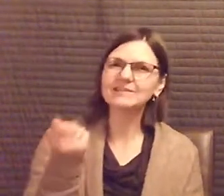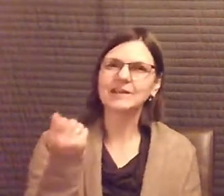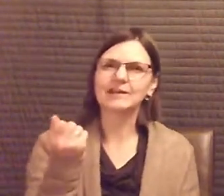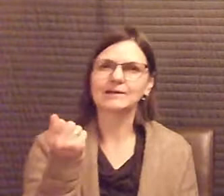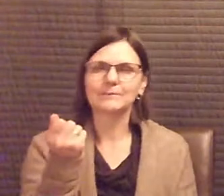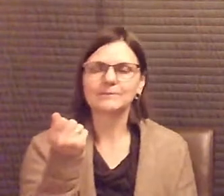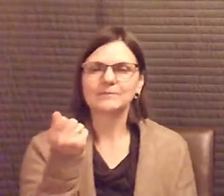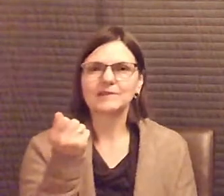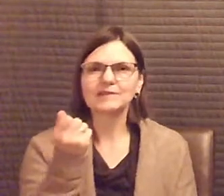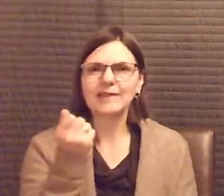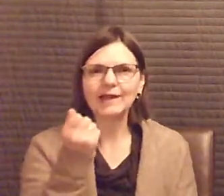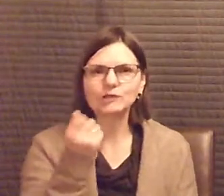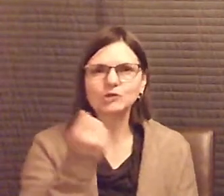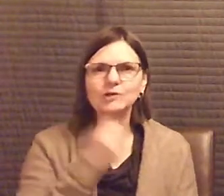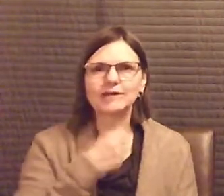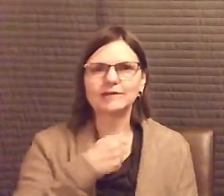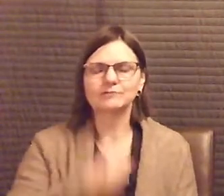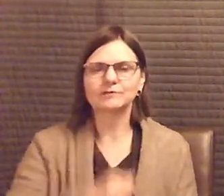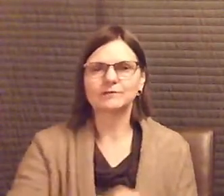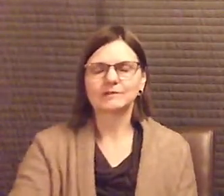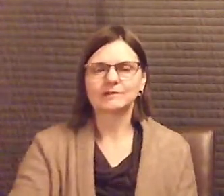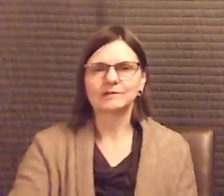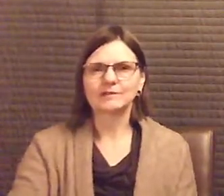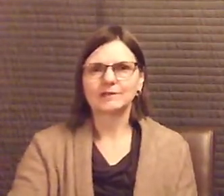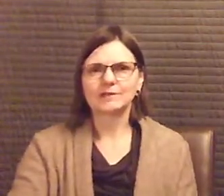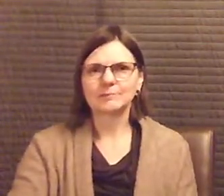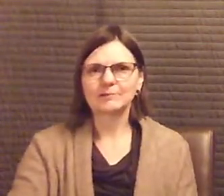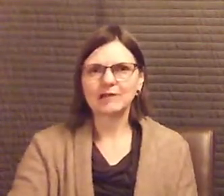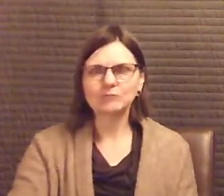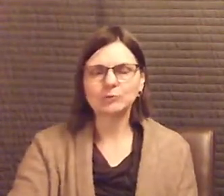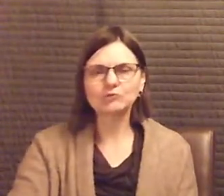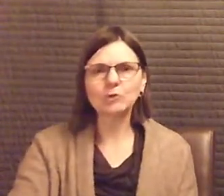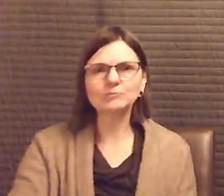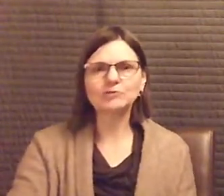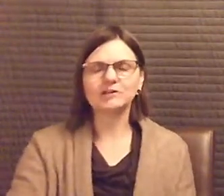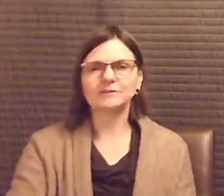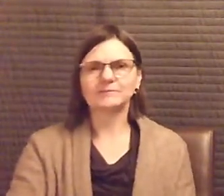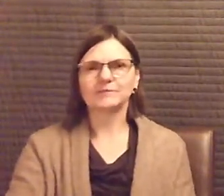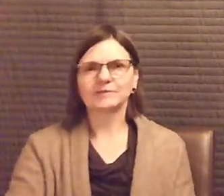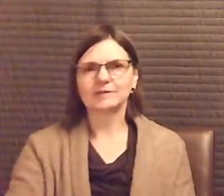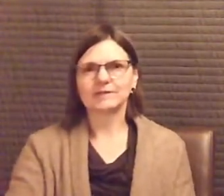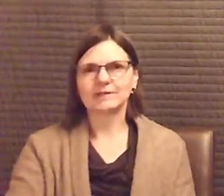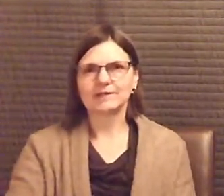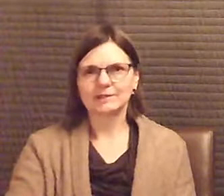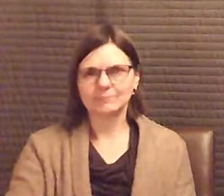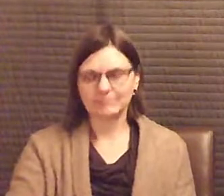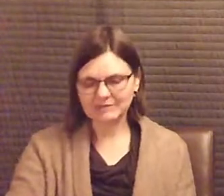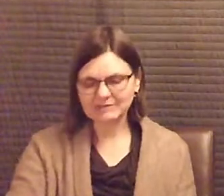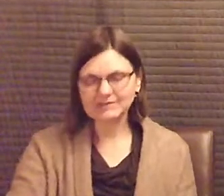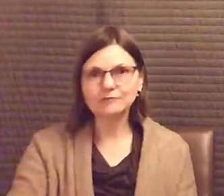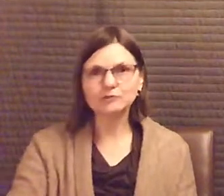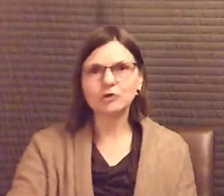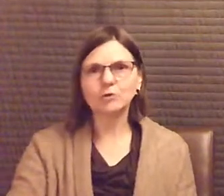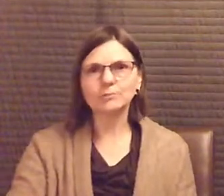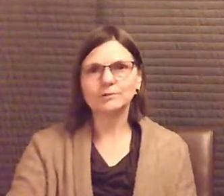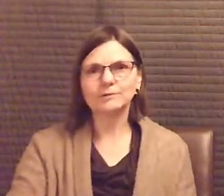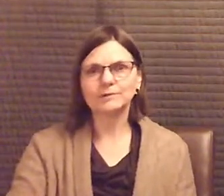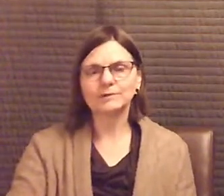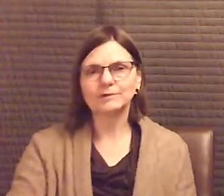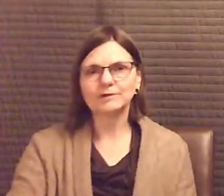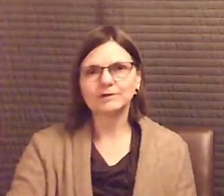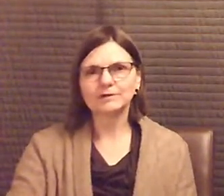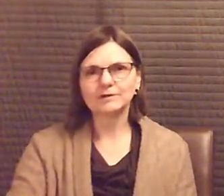de beker te drinken wie hij gedronken in parijs toch gedoopt ooit met dus een bak dus met dezelfde doop